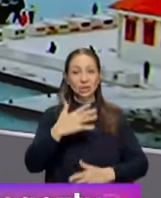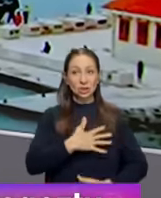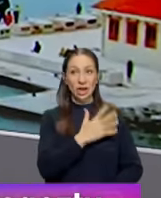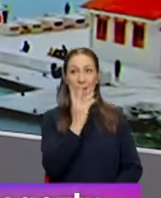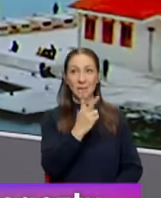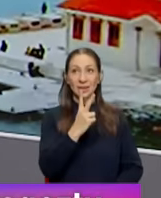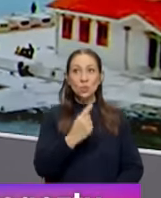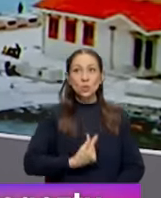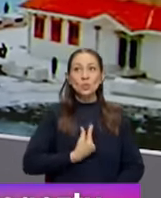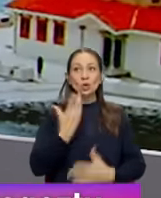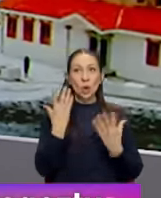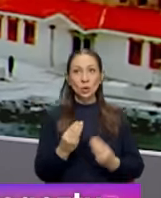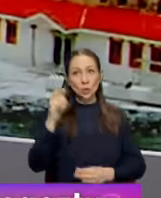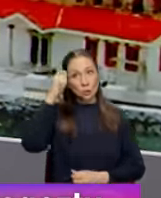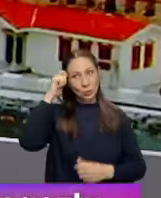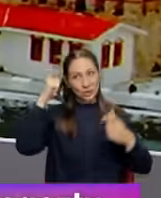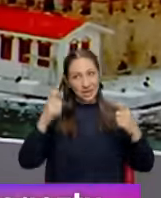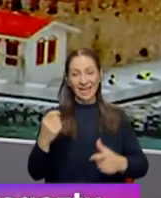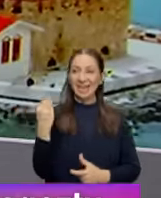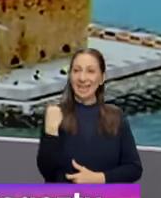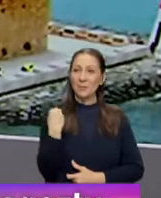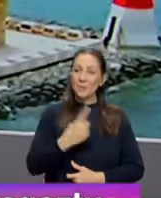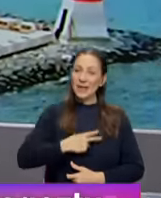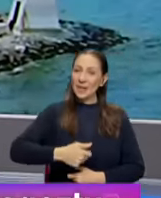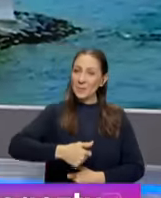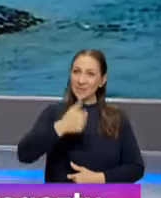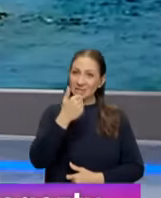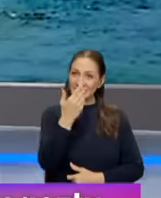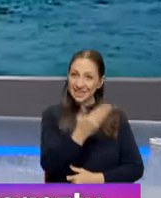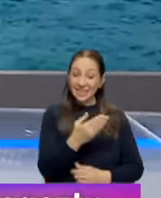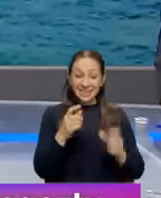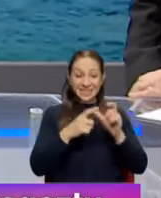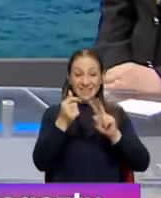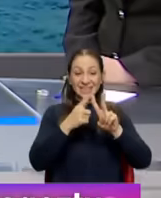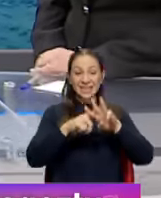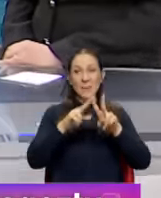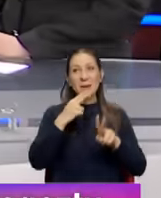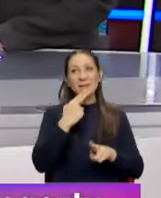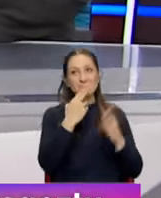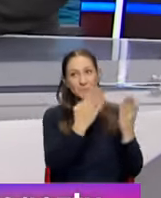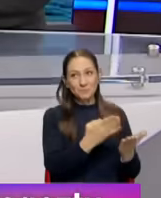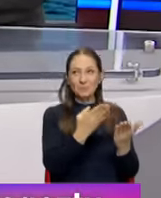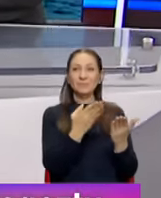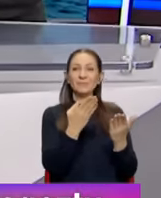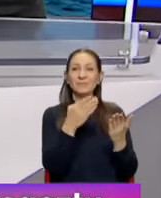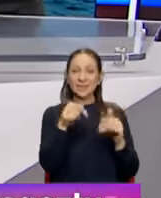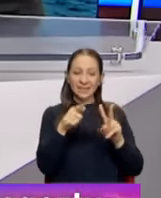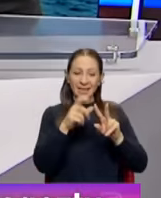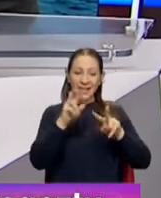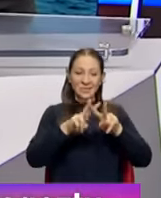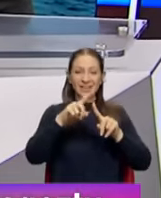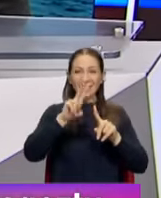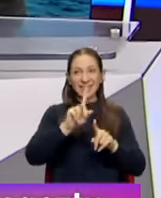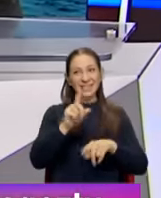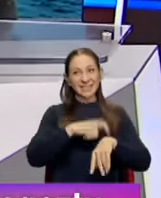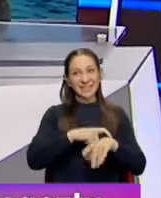Halk Partisi'nin de umudu oldu Üsküdar'ın yeni belediye başkanı Sinem Hanım Sinem dedetaş şu anda Now ekranlarında